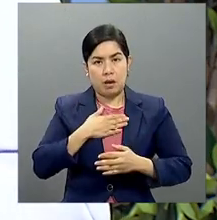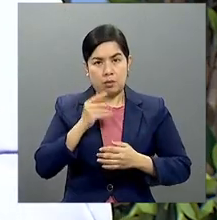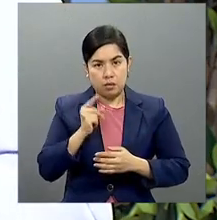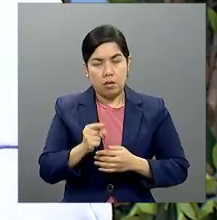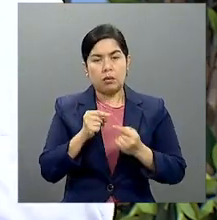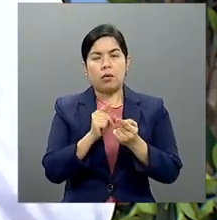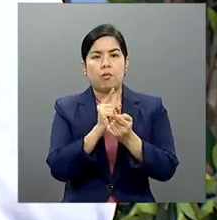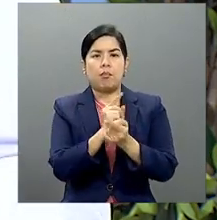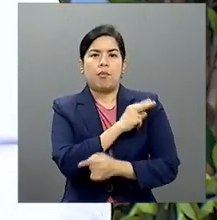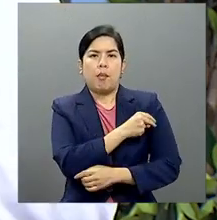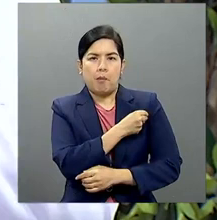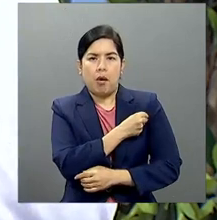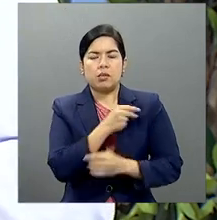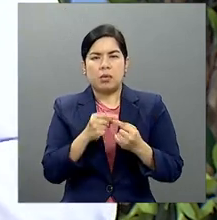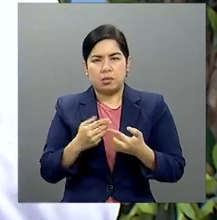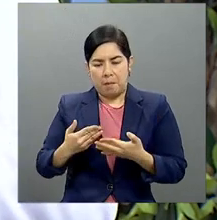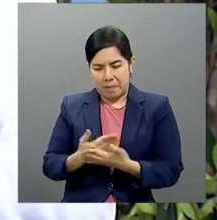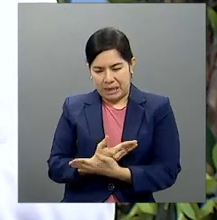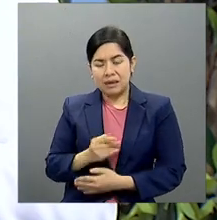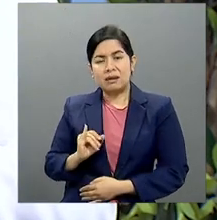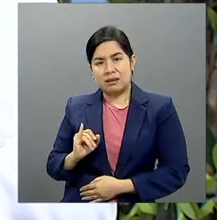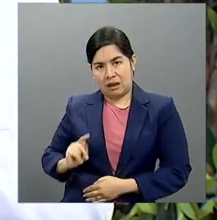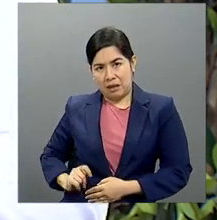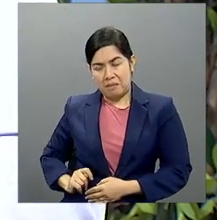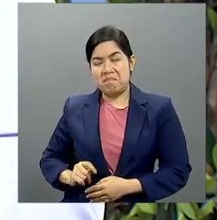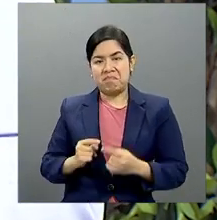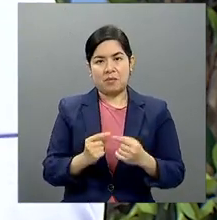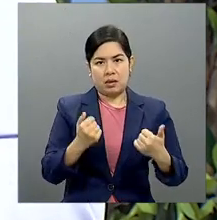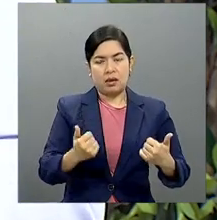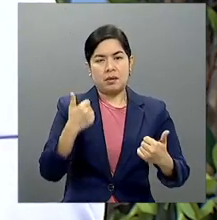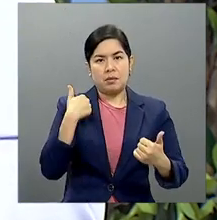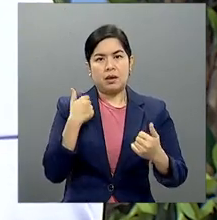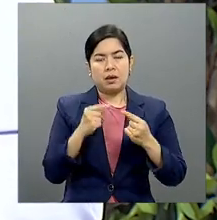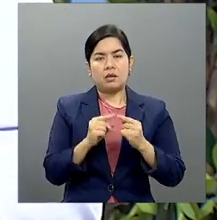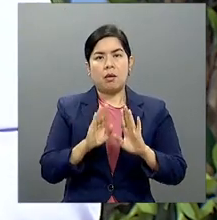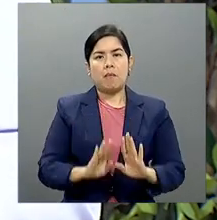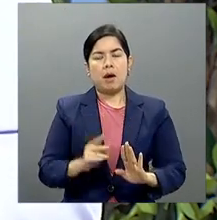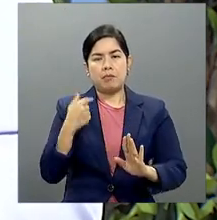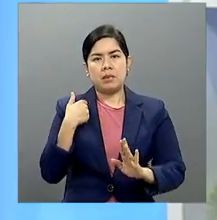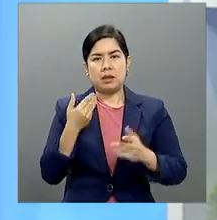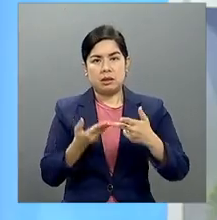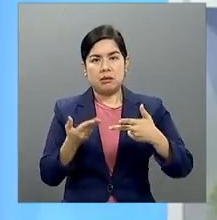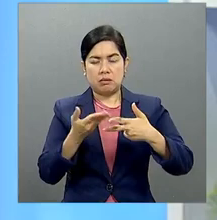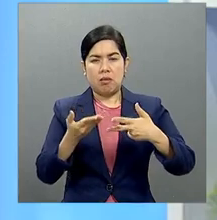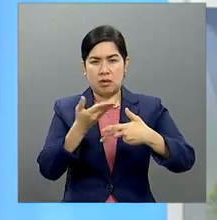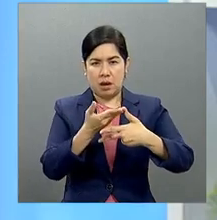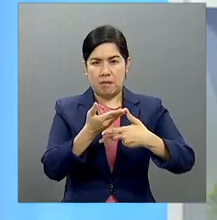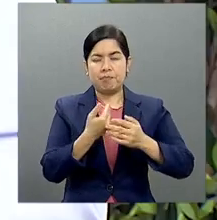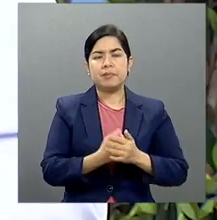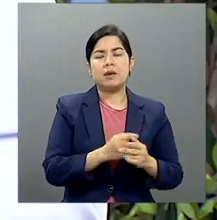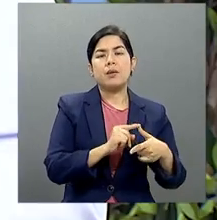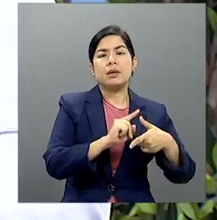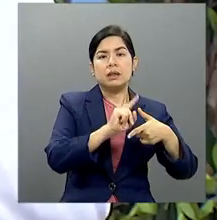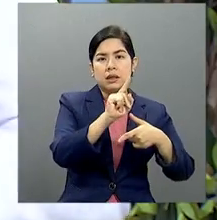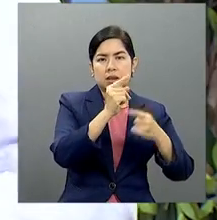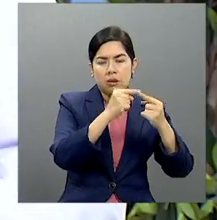บัดทดแทนไตในประเทศไทยเนี่ยมีด้วยกันทั้งหมด3ชนิดนะครับชนิดที่1คือการฟอกเลือดด้วยเครื่องไตเทียมนะครับชนิดที่2คือ